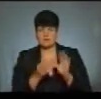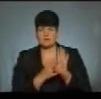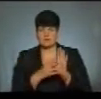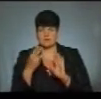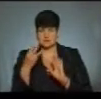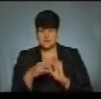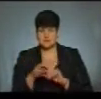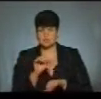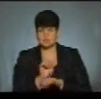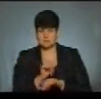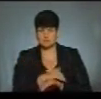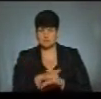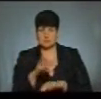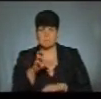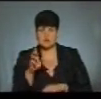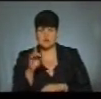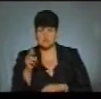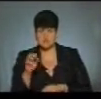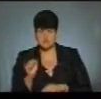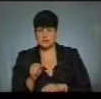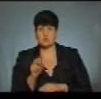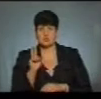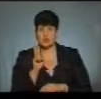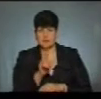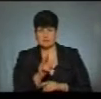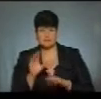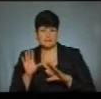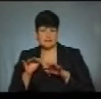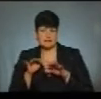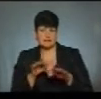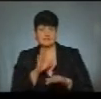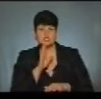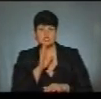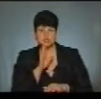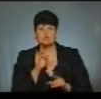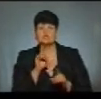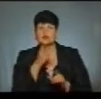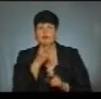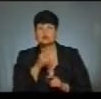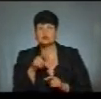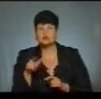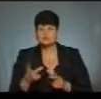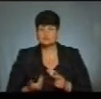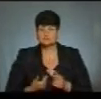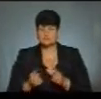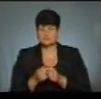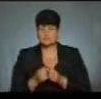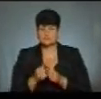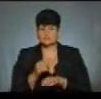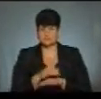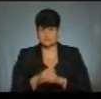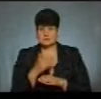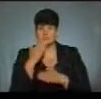9:30 на зупинці по вулиці Бережанській тролейбус наїхав на жінку. Що бачили люди, які проживають на цій вулиці,